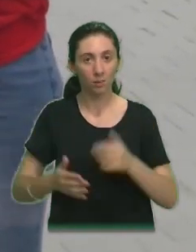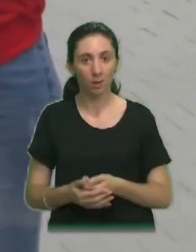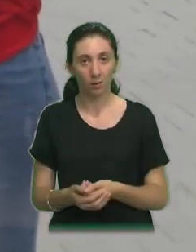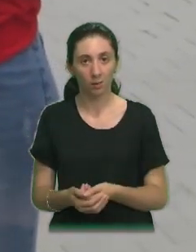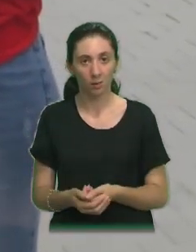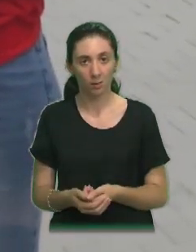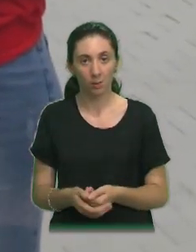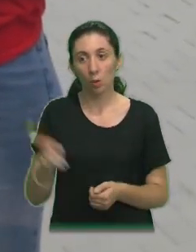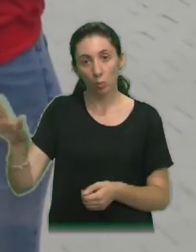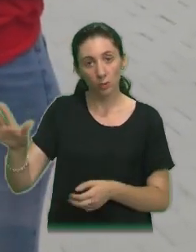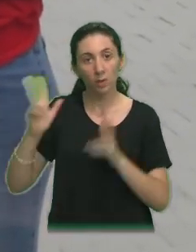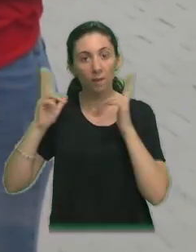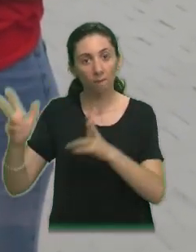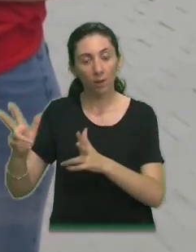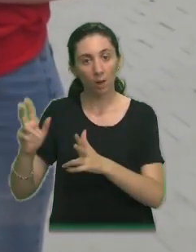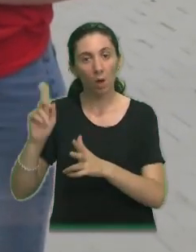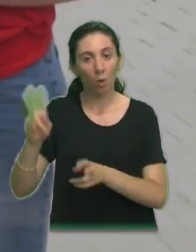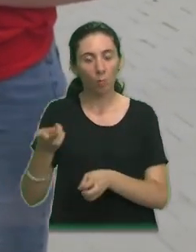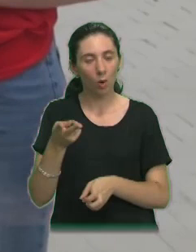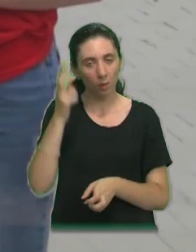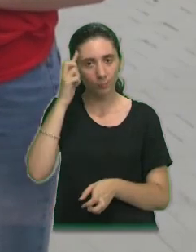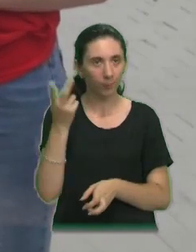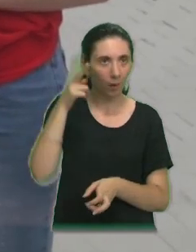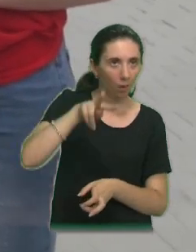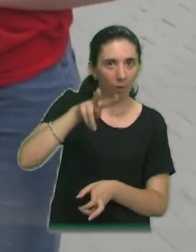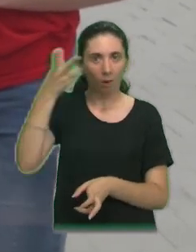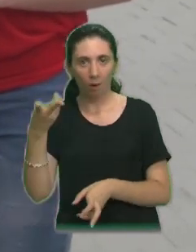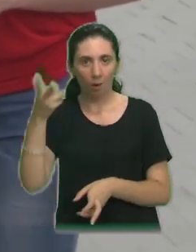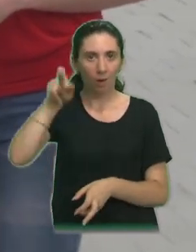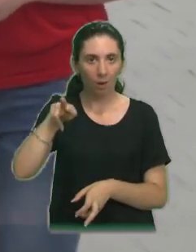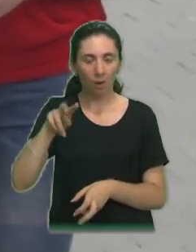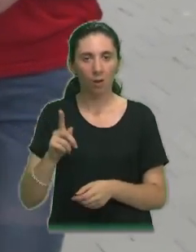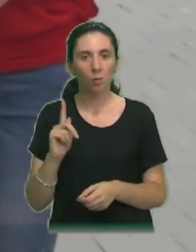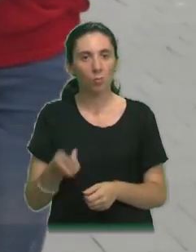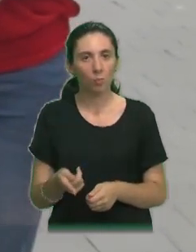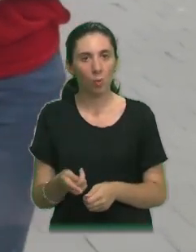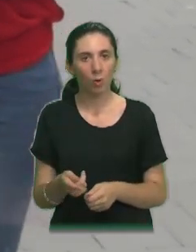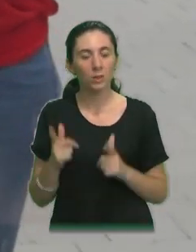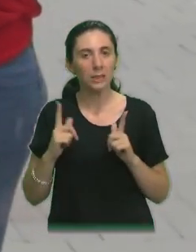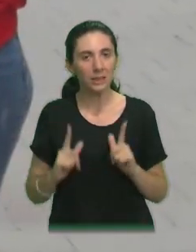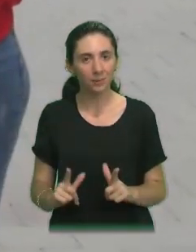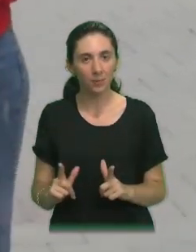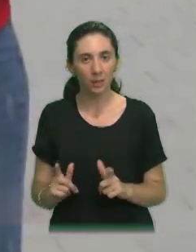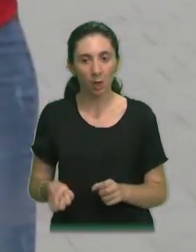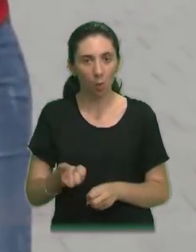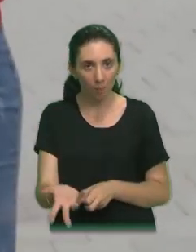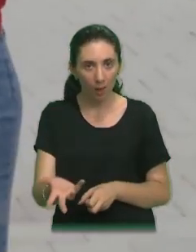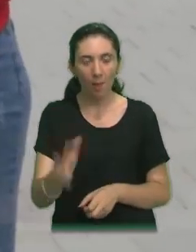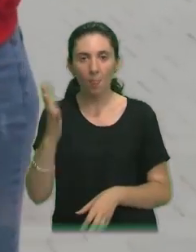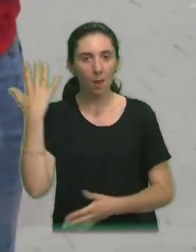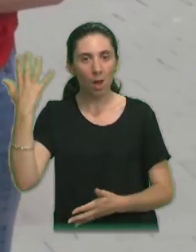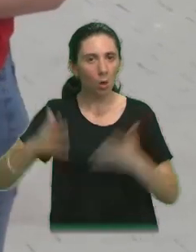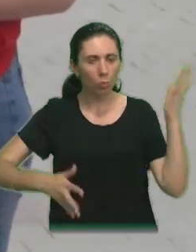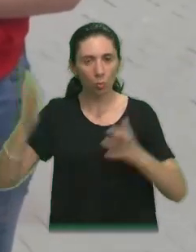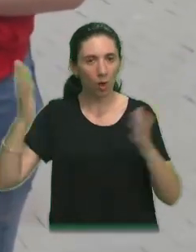ođeš, možeš dobiti žuti karton zato što je to vikanje. Mlataranje rukama je za njih vikanje. Onda se treba